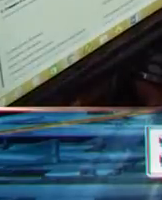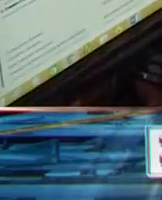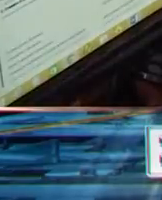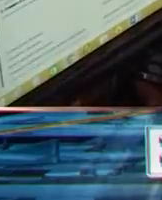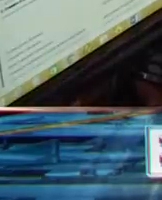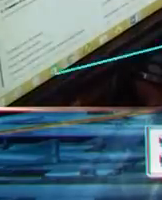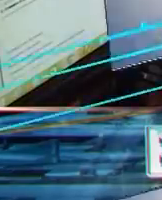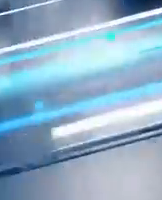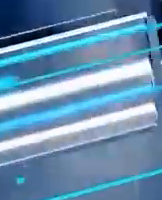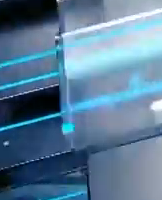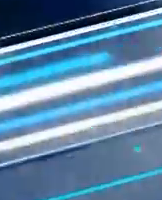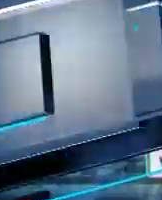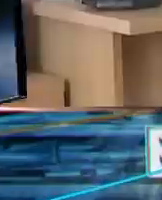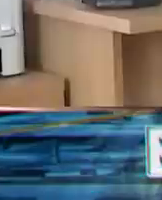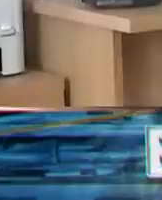алды.